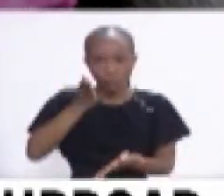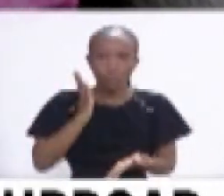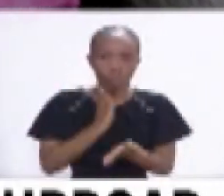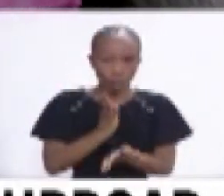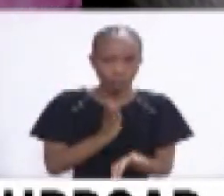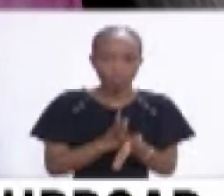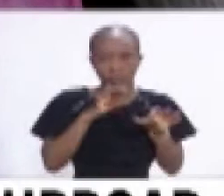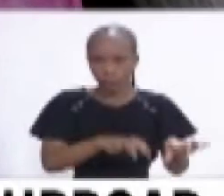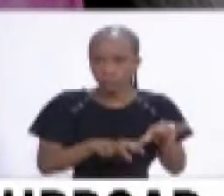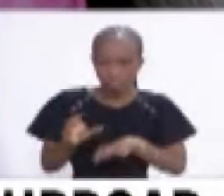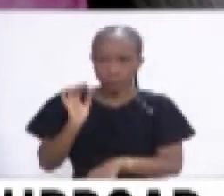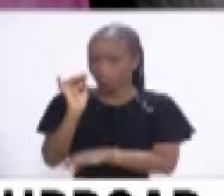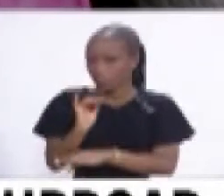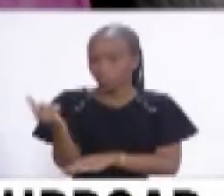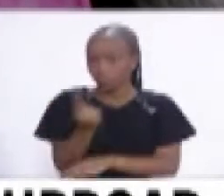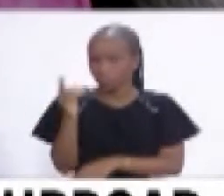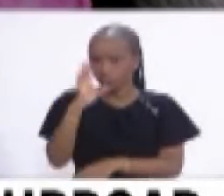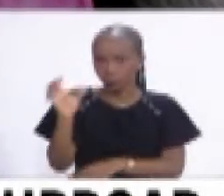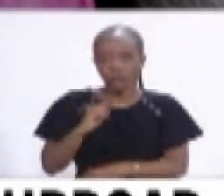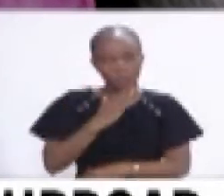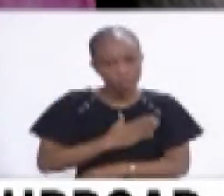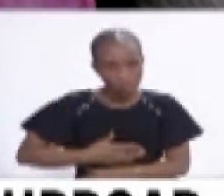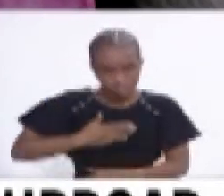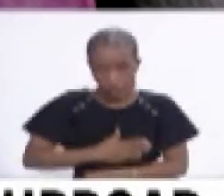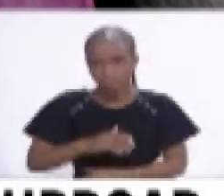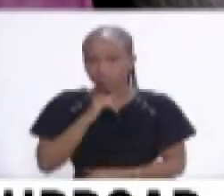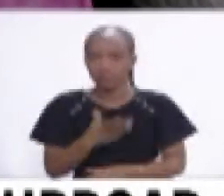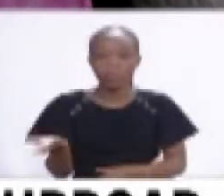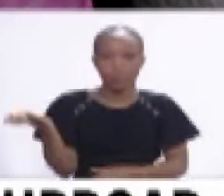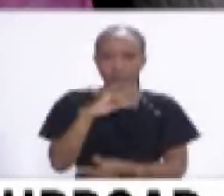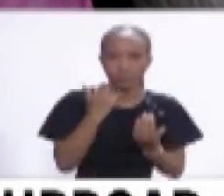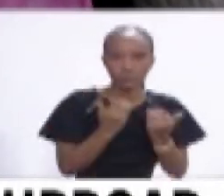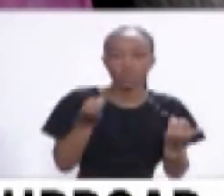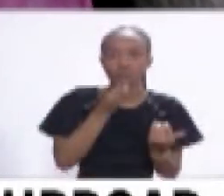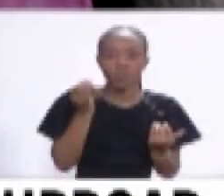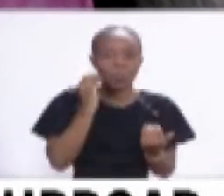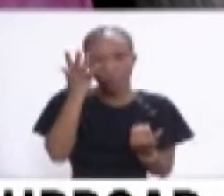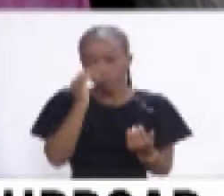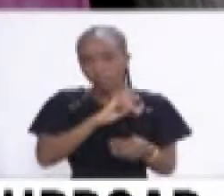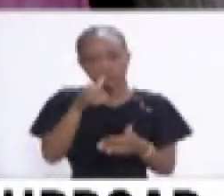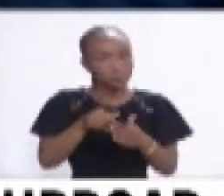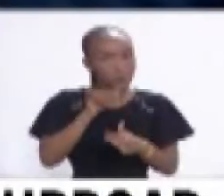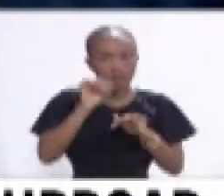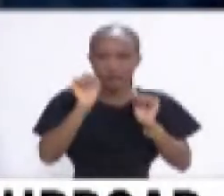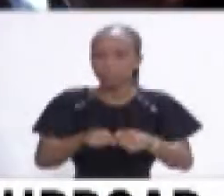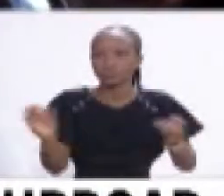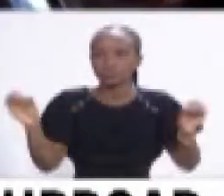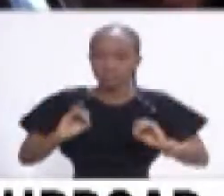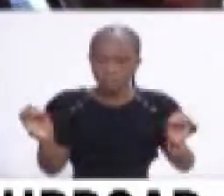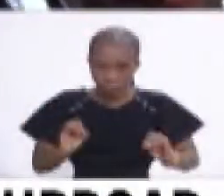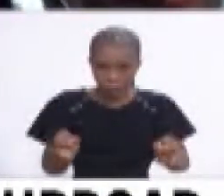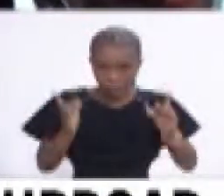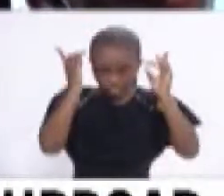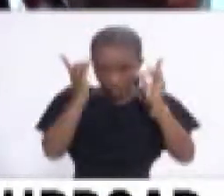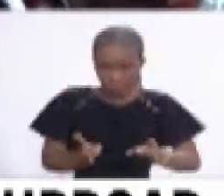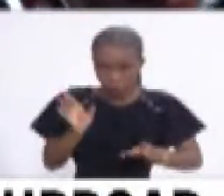umia, naomba tu waziri tafadhali wasirudishie watoto nyumbani kwa sababu hiyo yote sitaweza. The